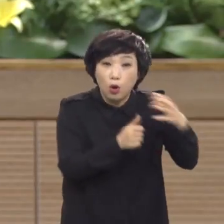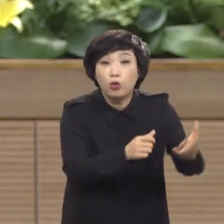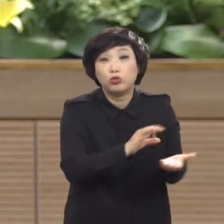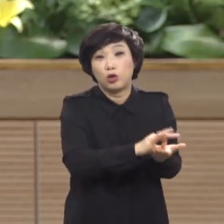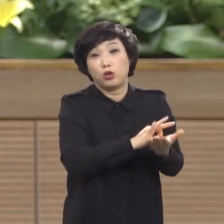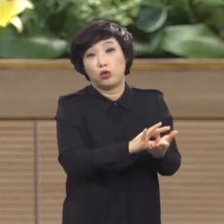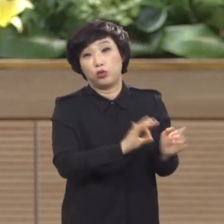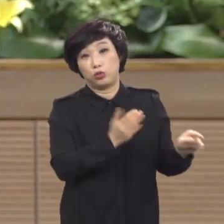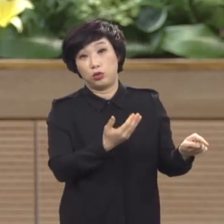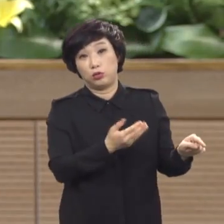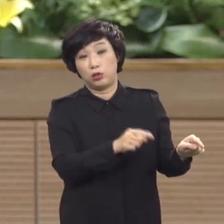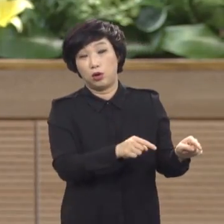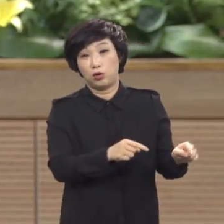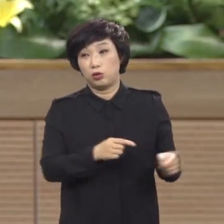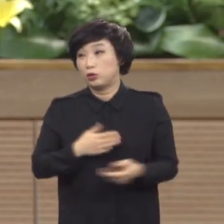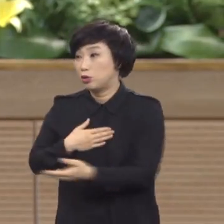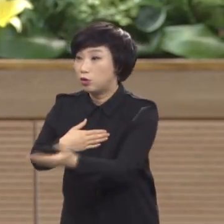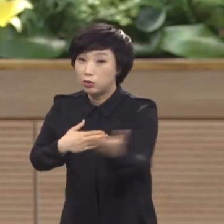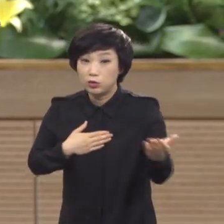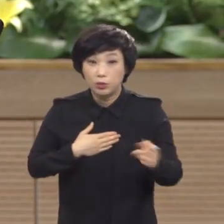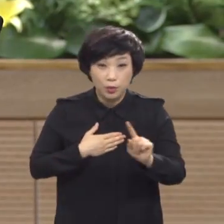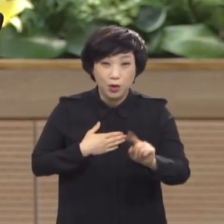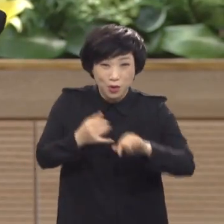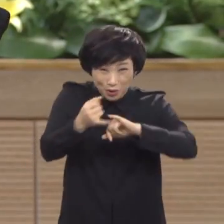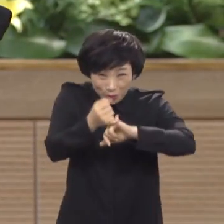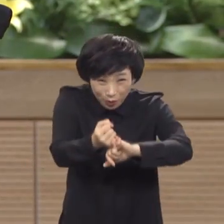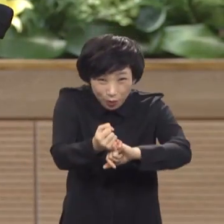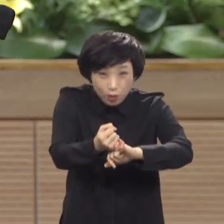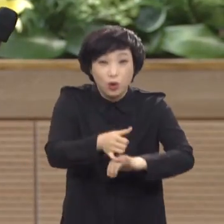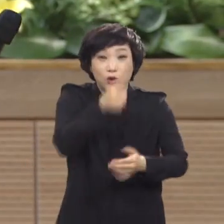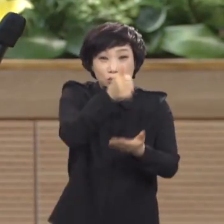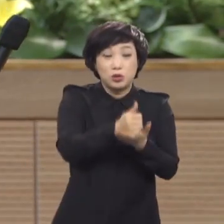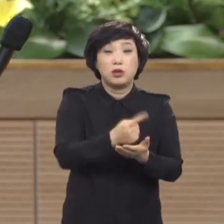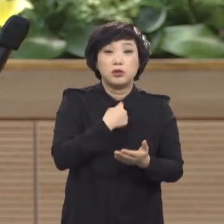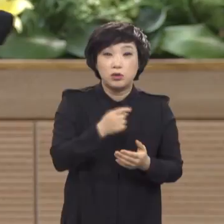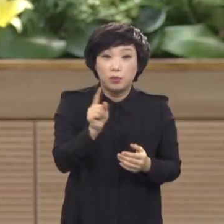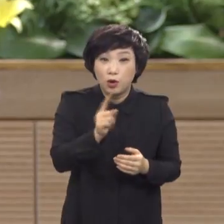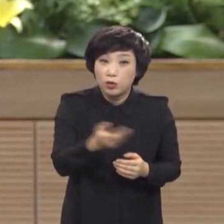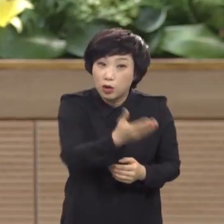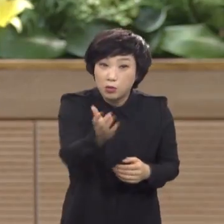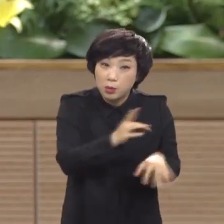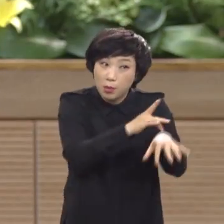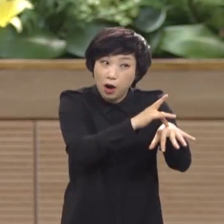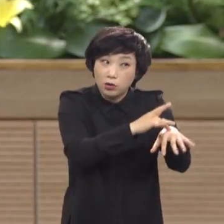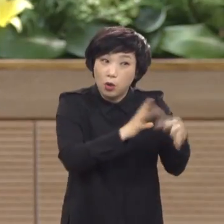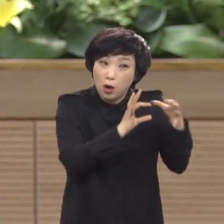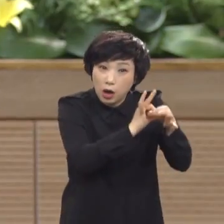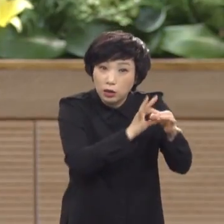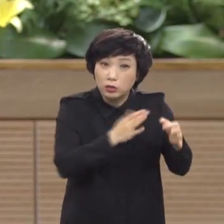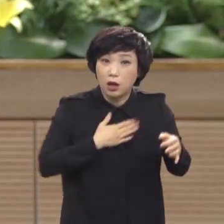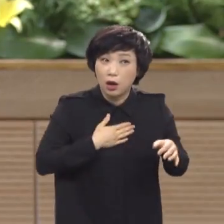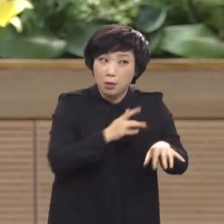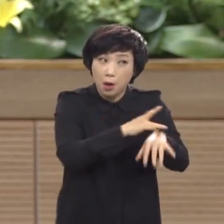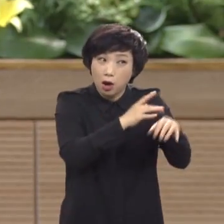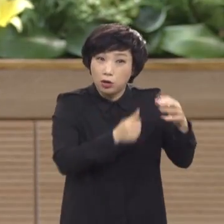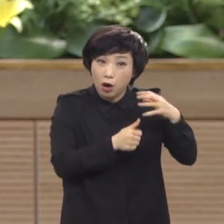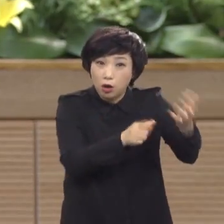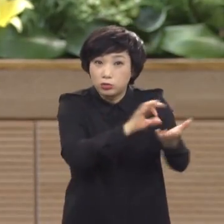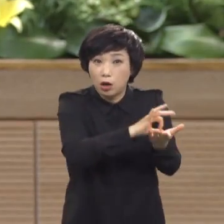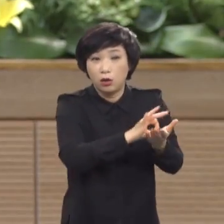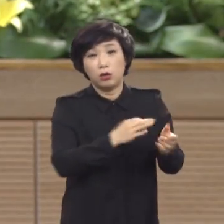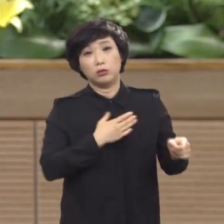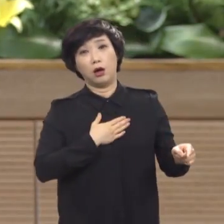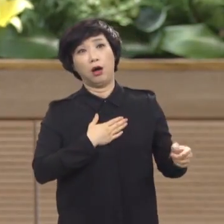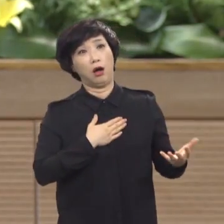사용한다. 그래서 너희는 무슨 일이 있어도 죄를 지어 마귀에게 속해서 마귀에게